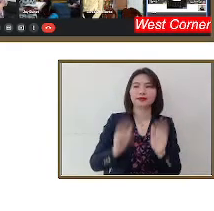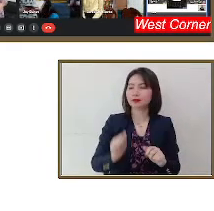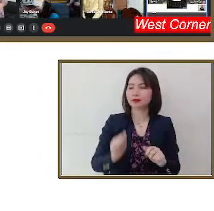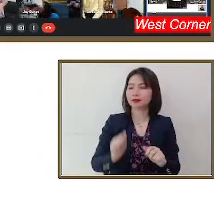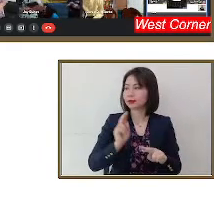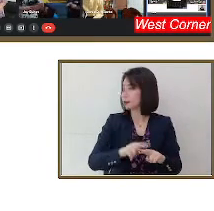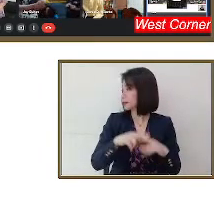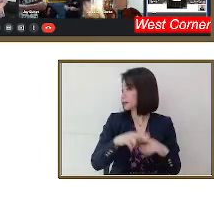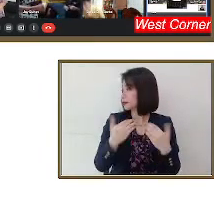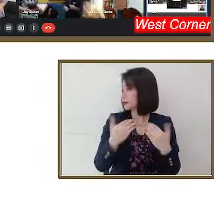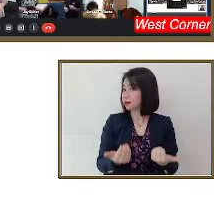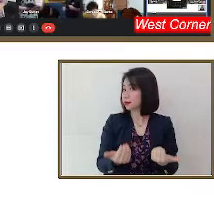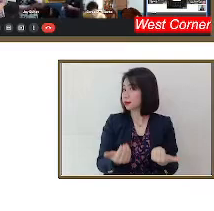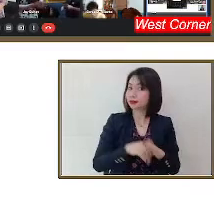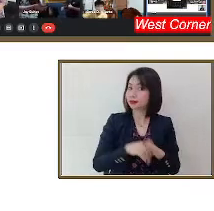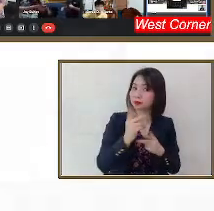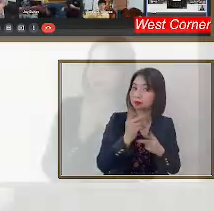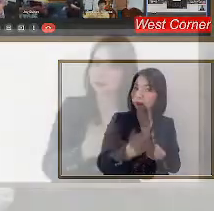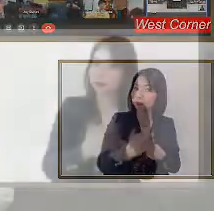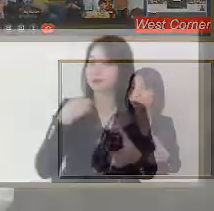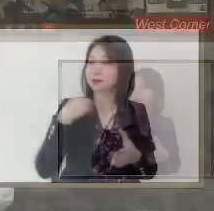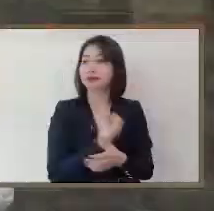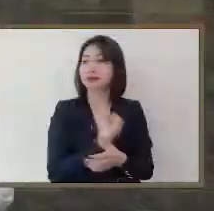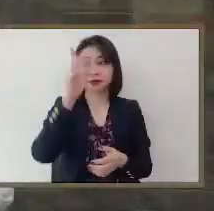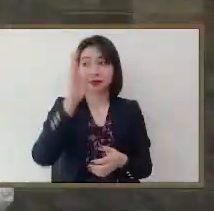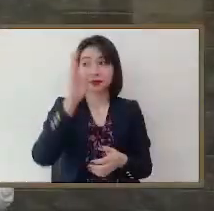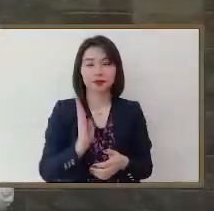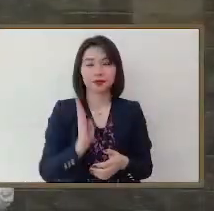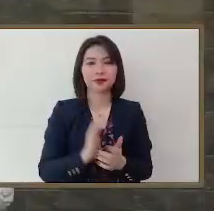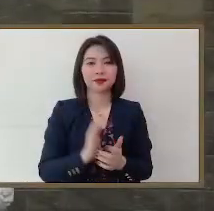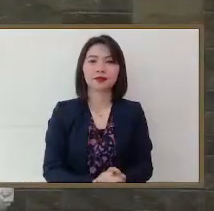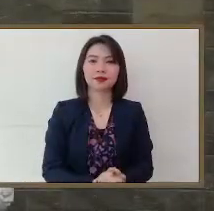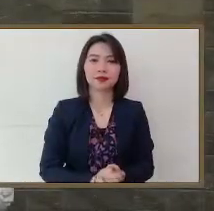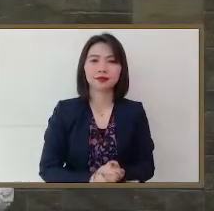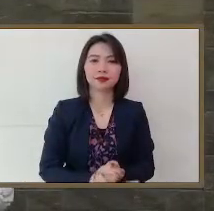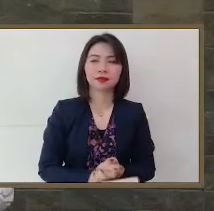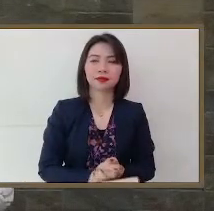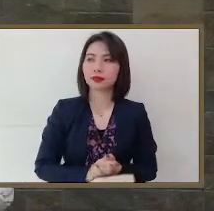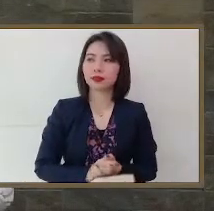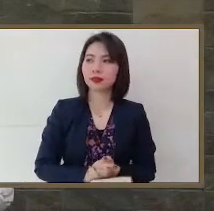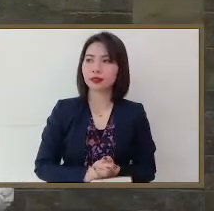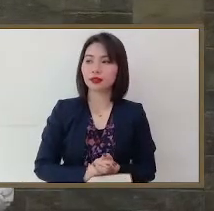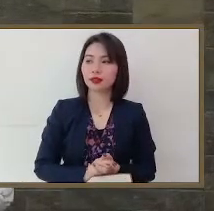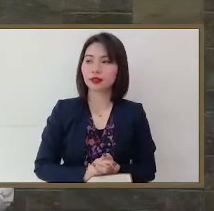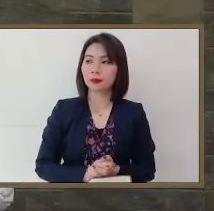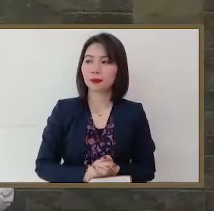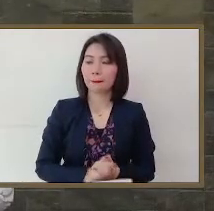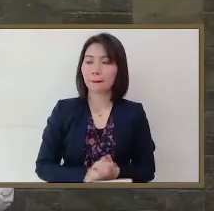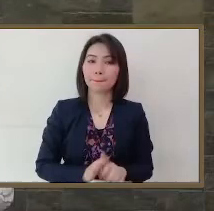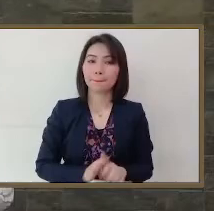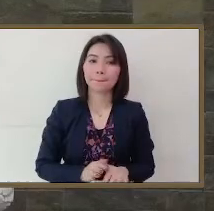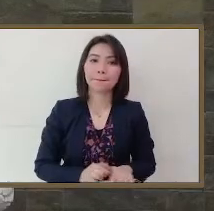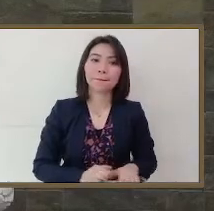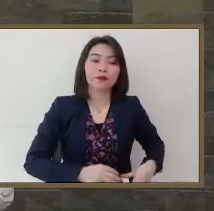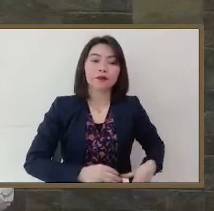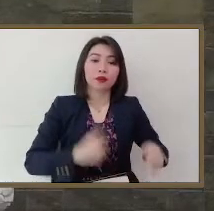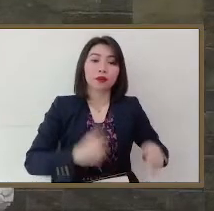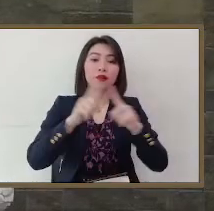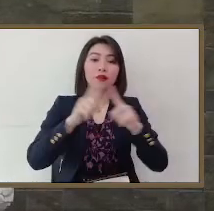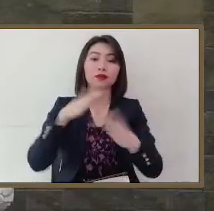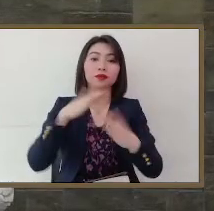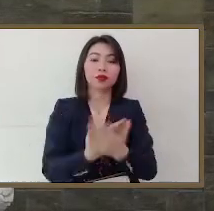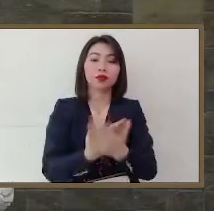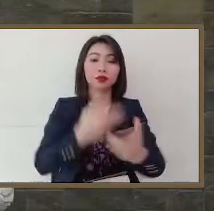seated in the presence of our God. All right. Now, para po sa aming mga bisita, ito